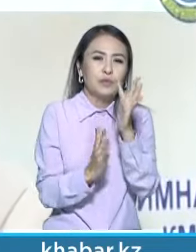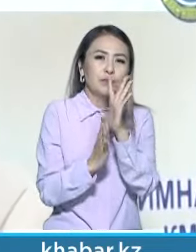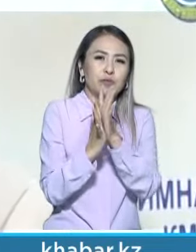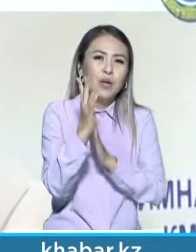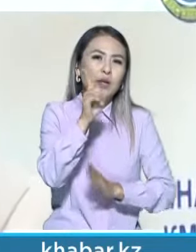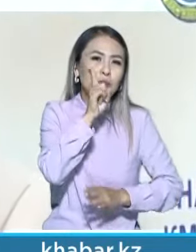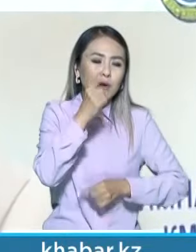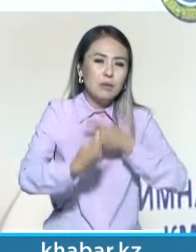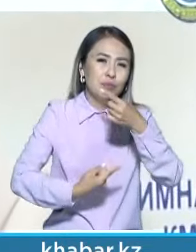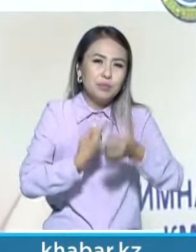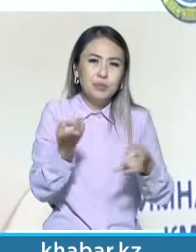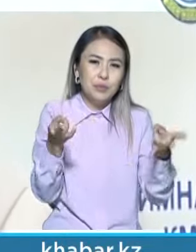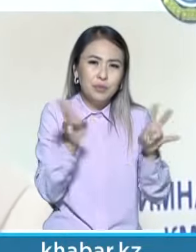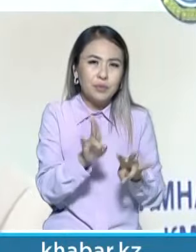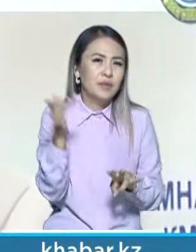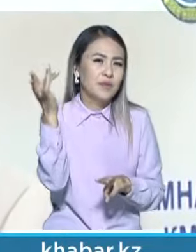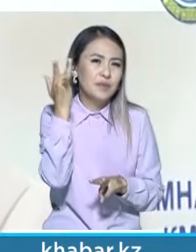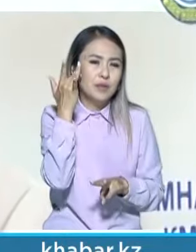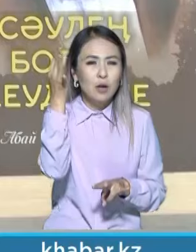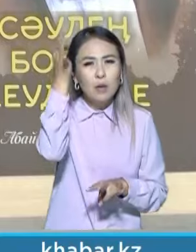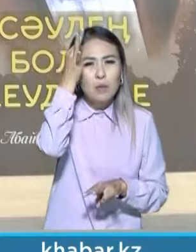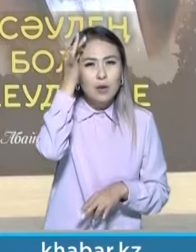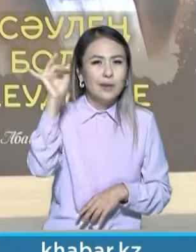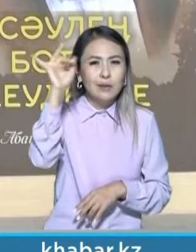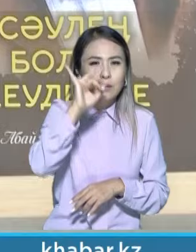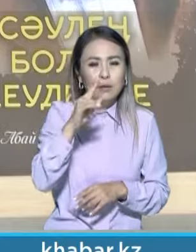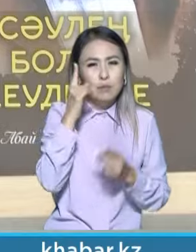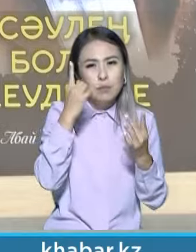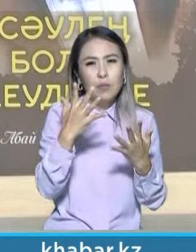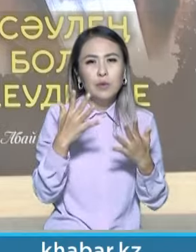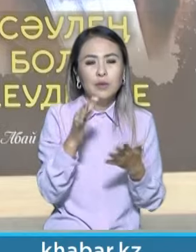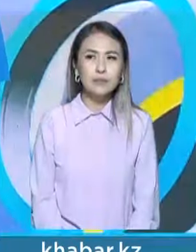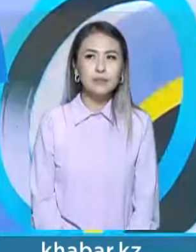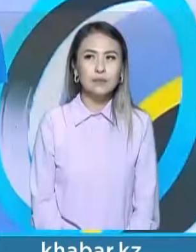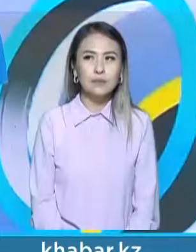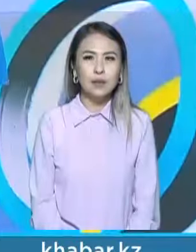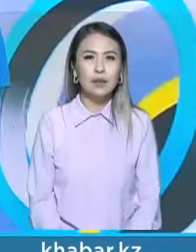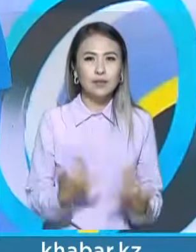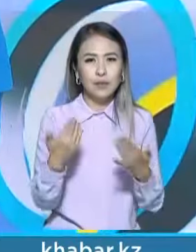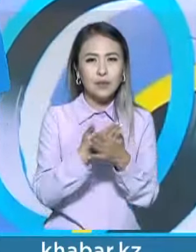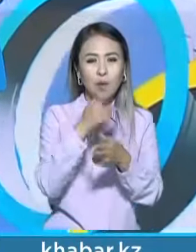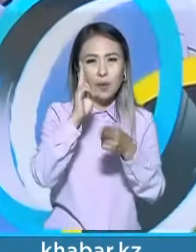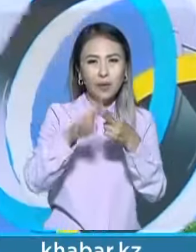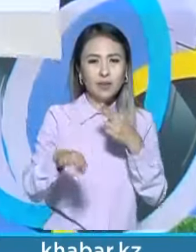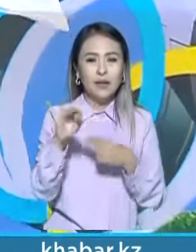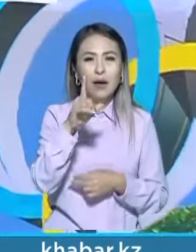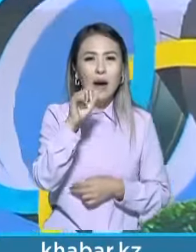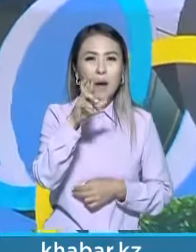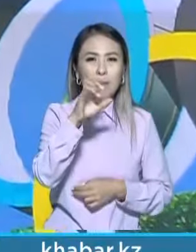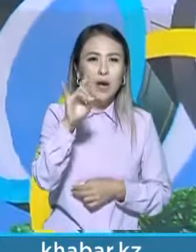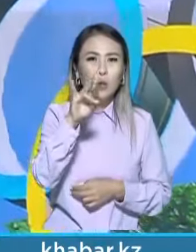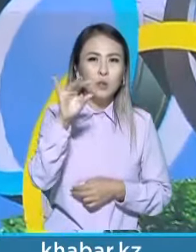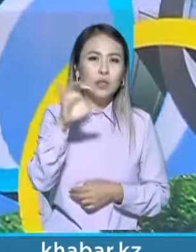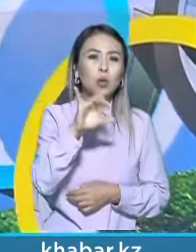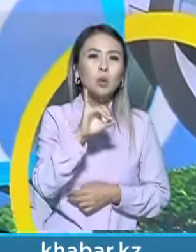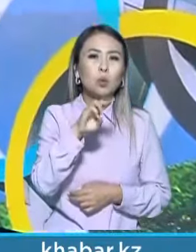мұра қалдыратын және де түсінікті тілмен жазылады. Сол себепті мен Абай өлеңдерін жаттадым. Бүгінге осы жаңалықтарымызды сондай Хабар Ньюс YouTube каналымыздан